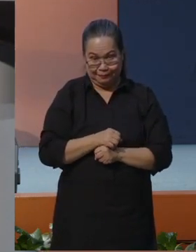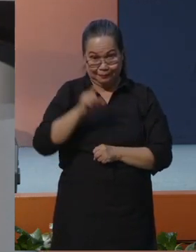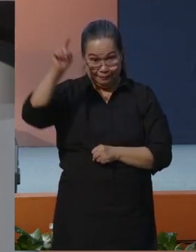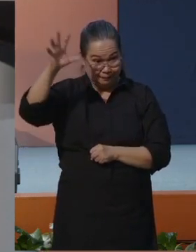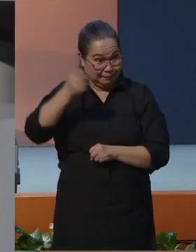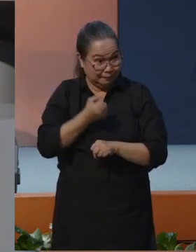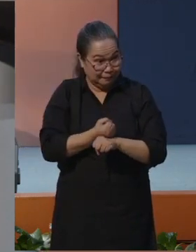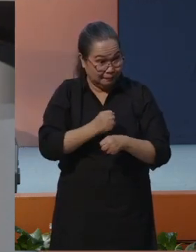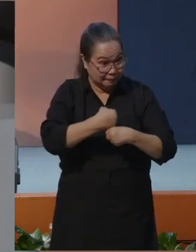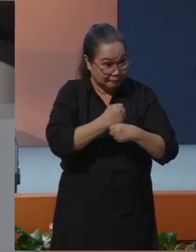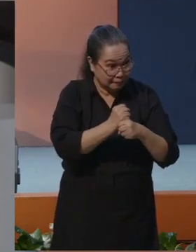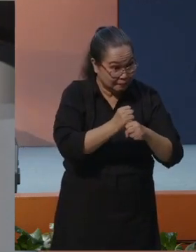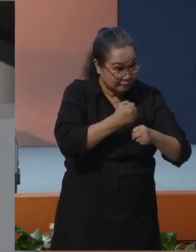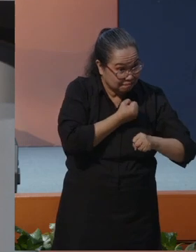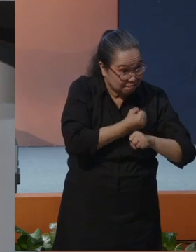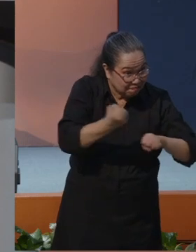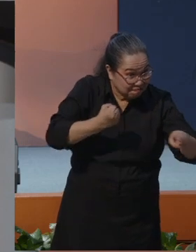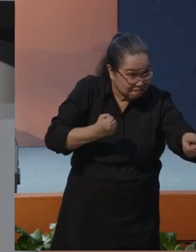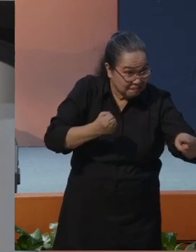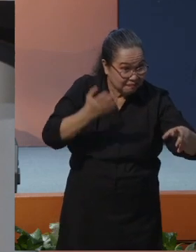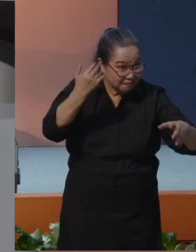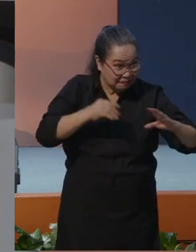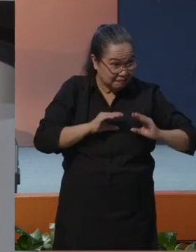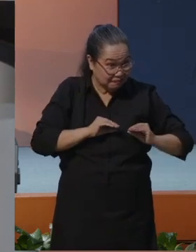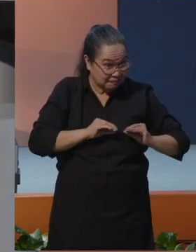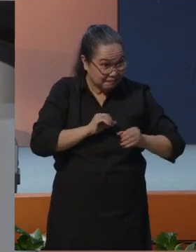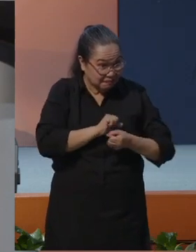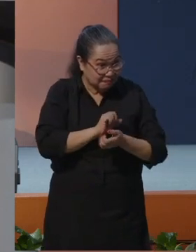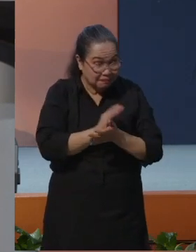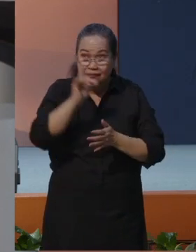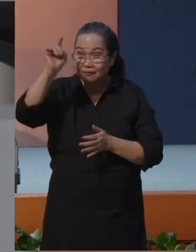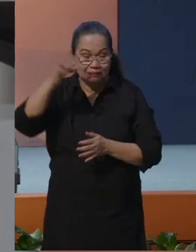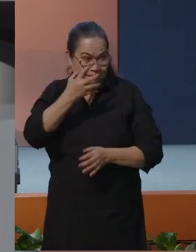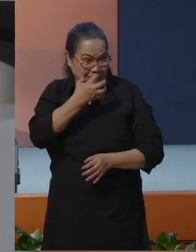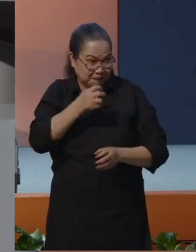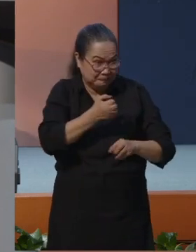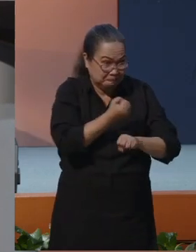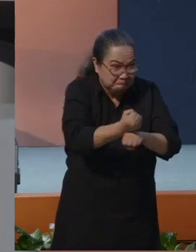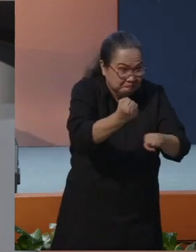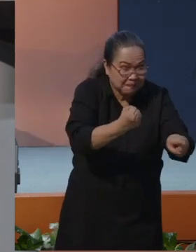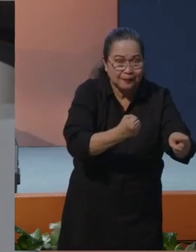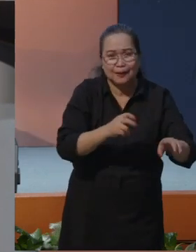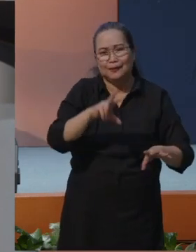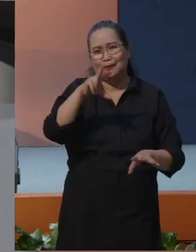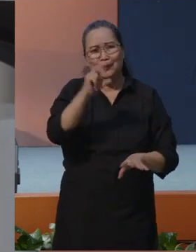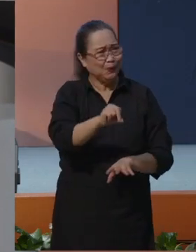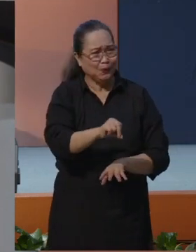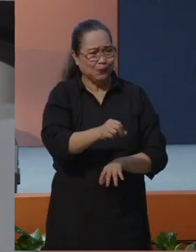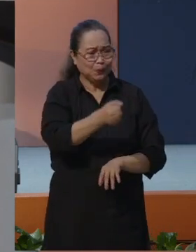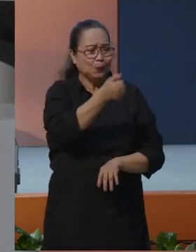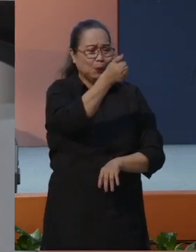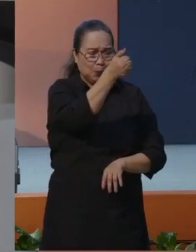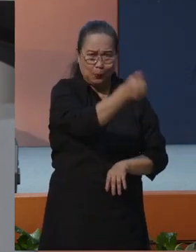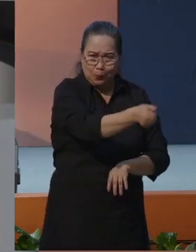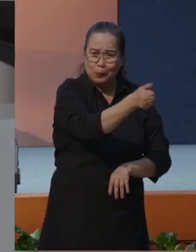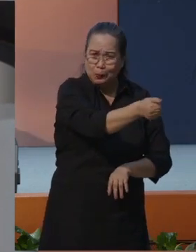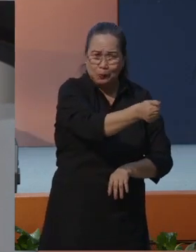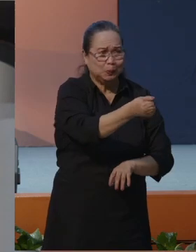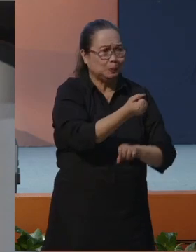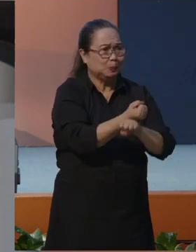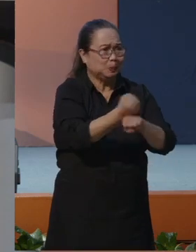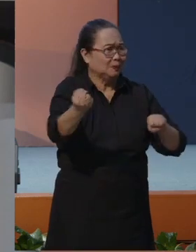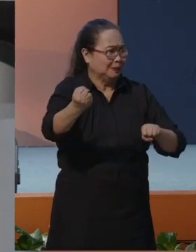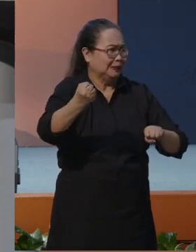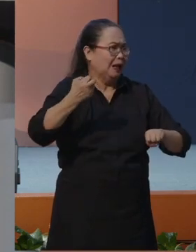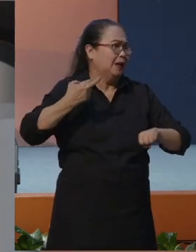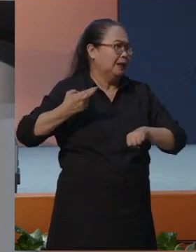ang puso nila na dati malambot at nagre-respond sa Kanya. Hindi po. Matigas na po. Pusong bato na